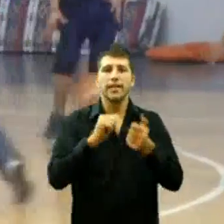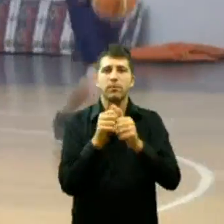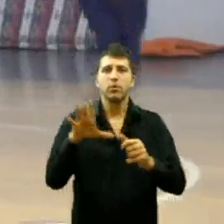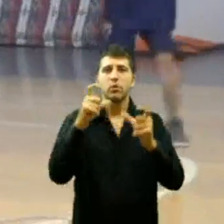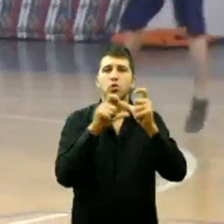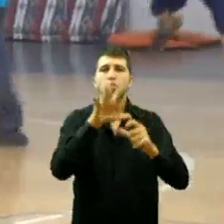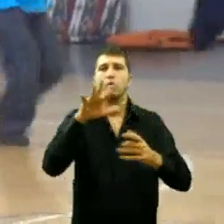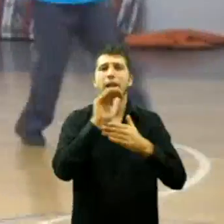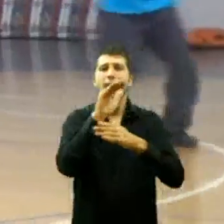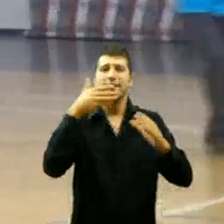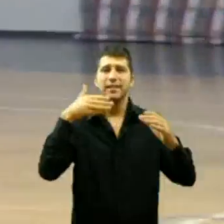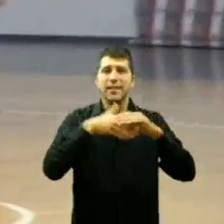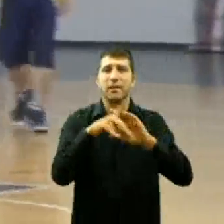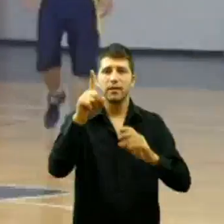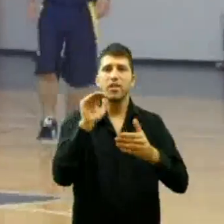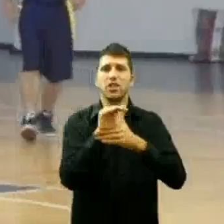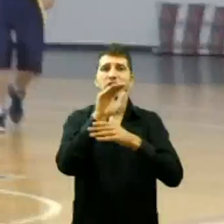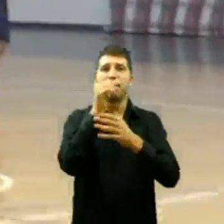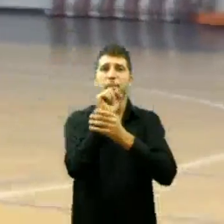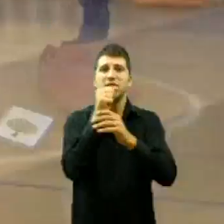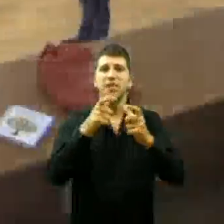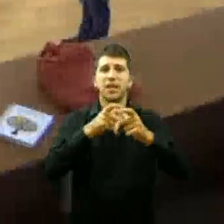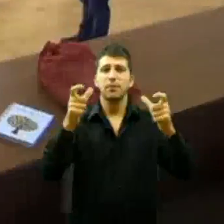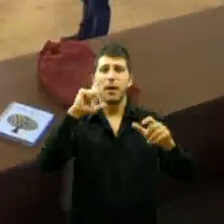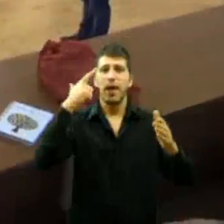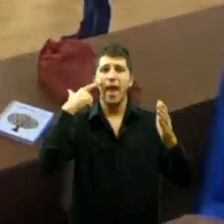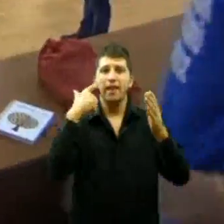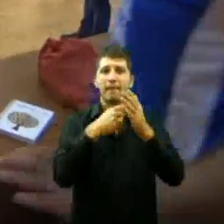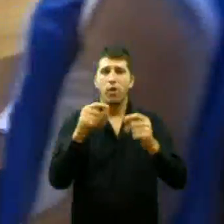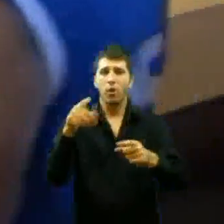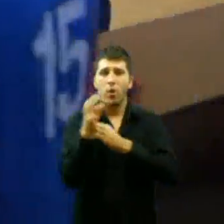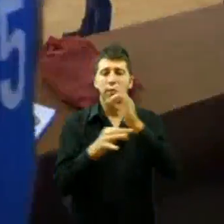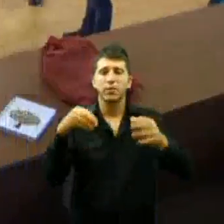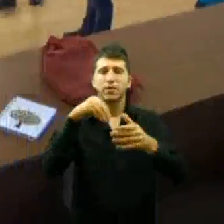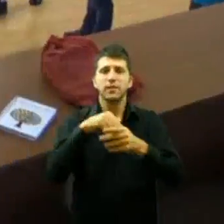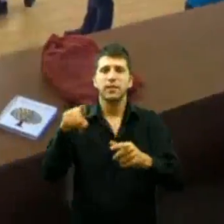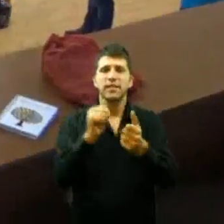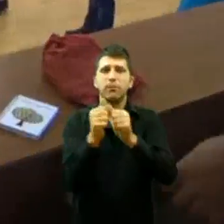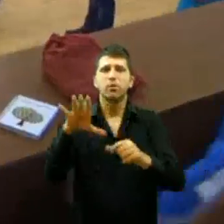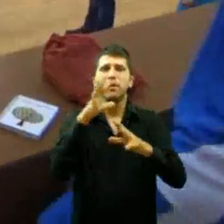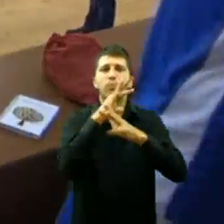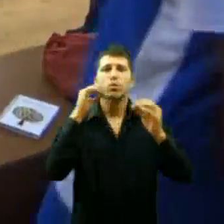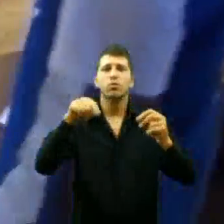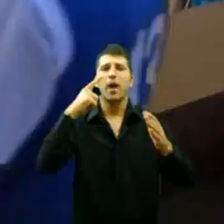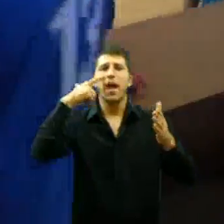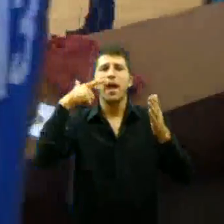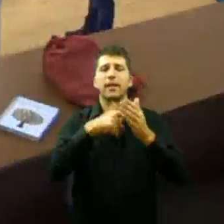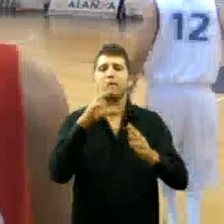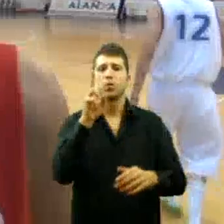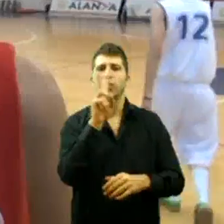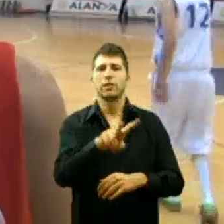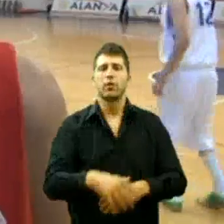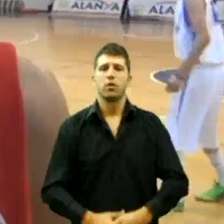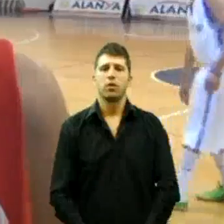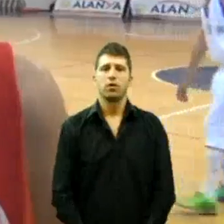sağlamak ve yaşam becerisini geliştirmenin amaçlandığı bu tip organizasyonlarda sporcuların mutluluğu bu amaca ulaşıldığını gösteriyor.